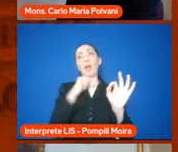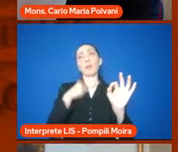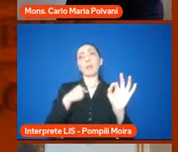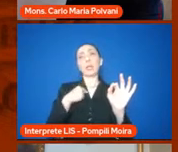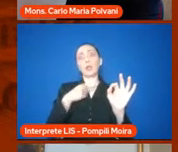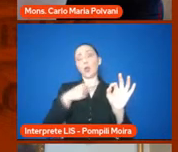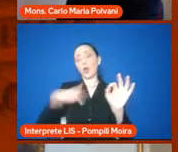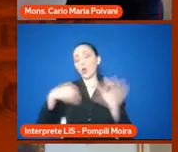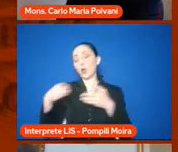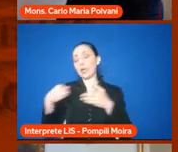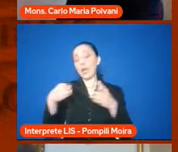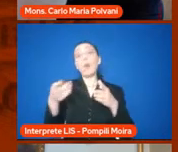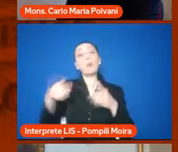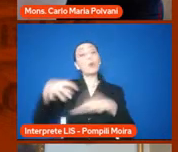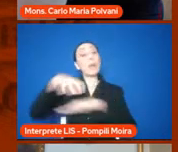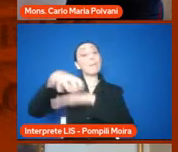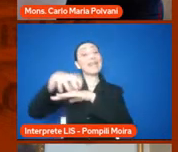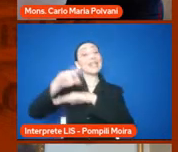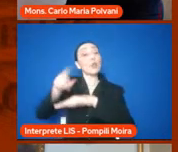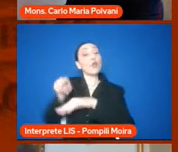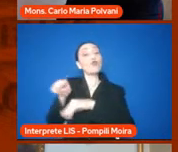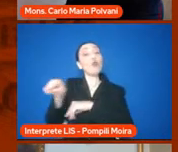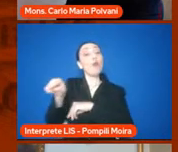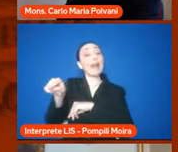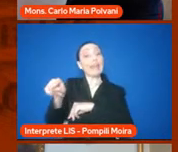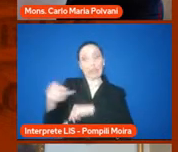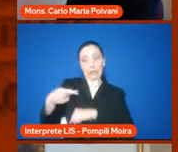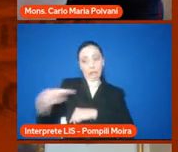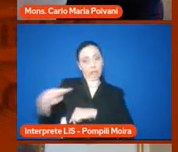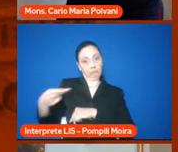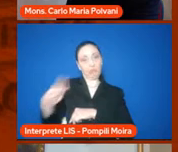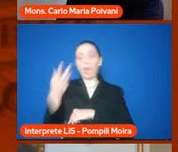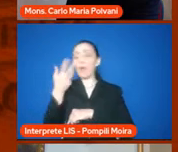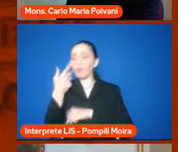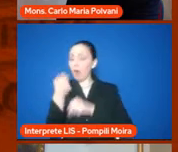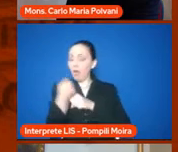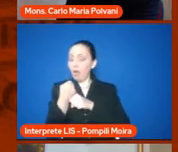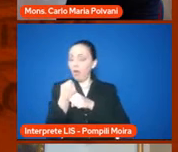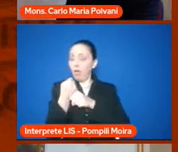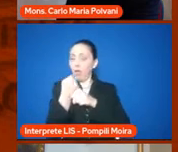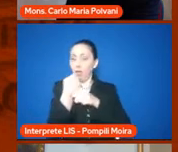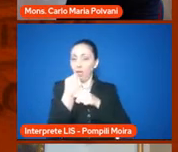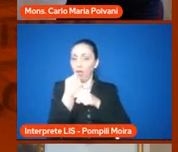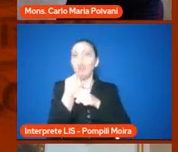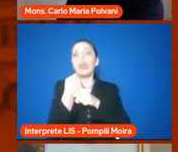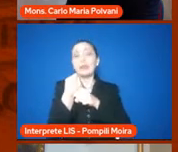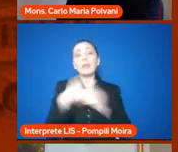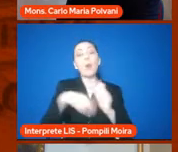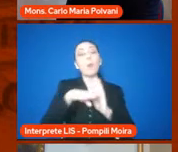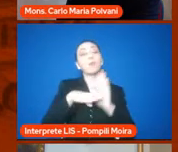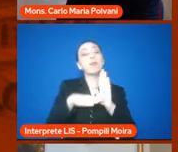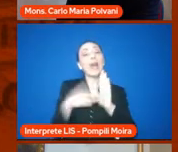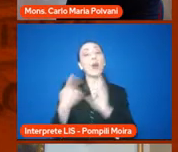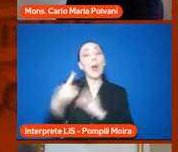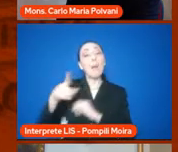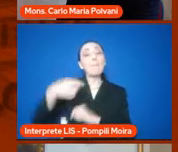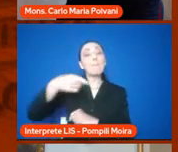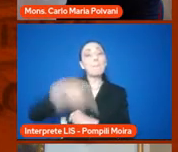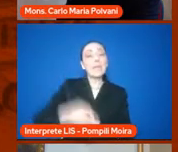Ministro Giovannini, stiamo cercando di perseguire proprio attraverso un piano straordinario che è il